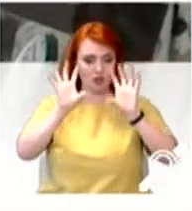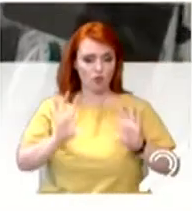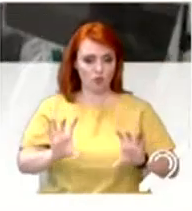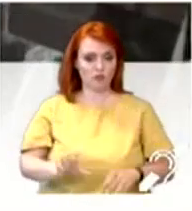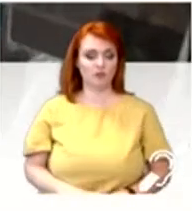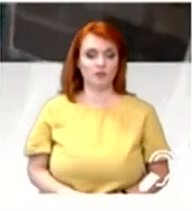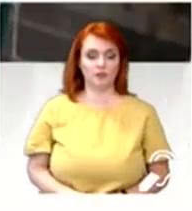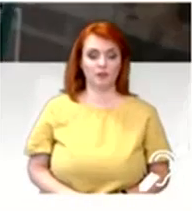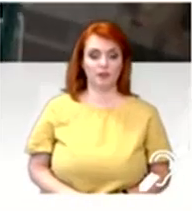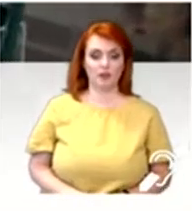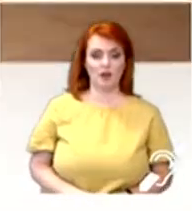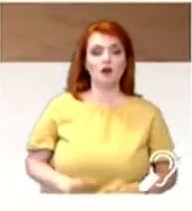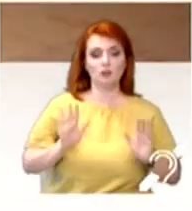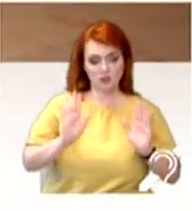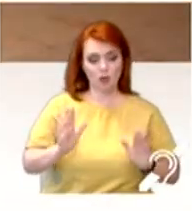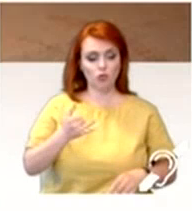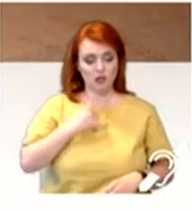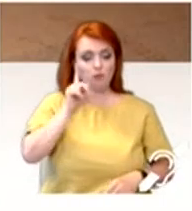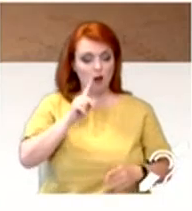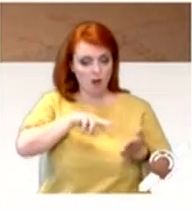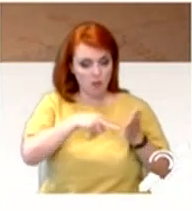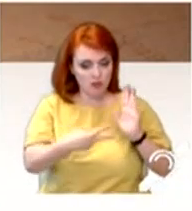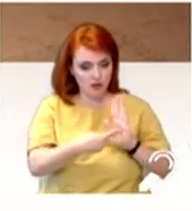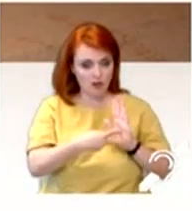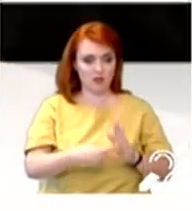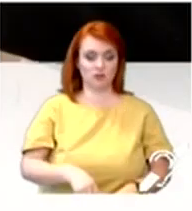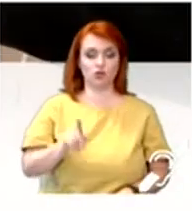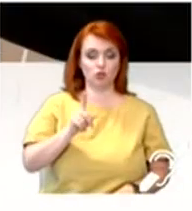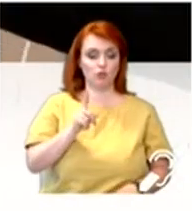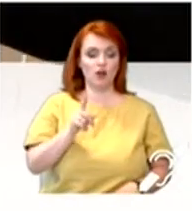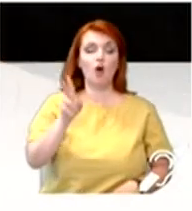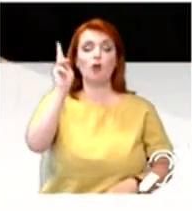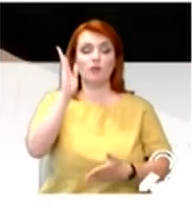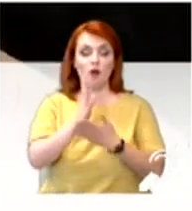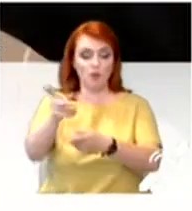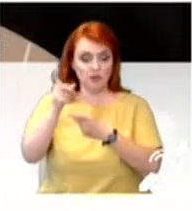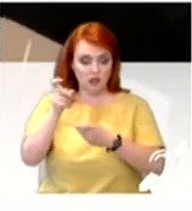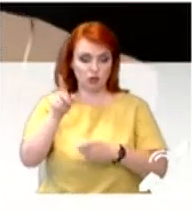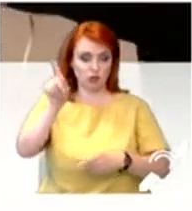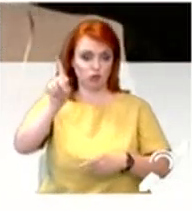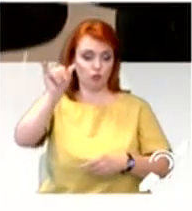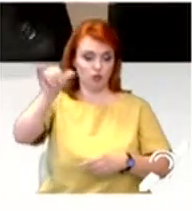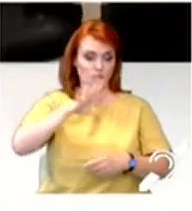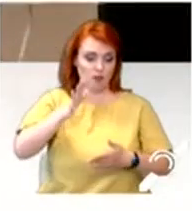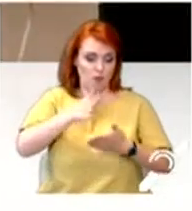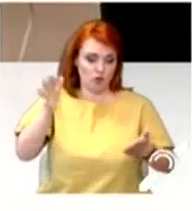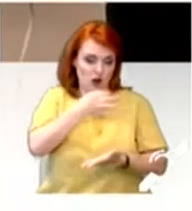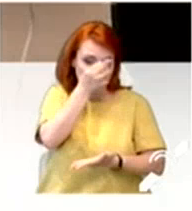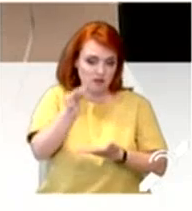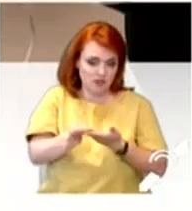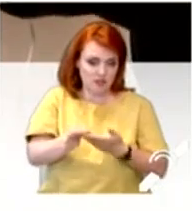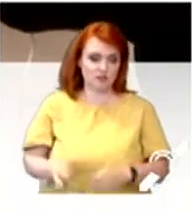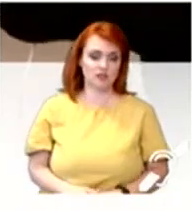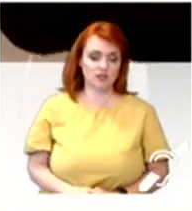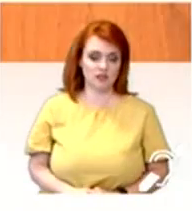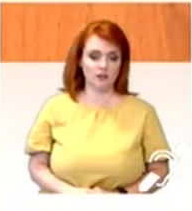penală, cel puțin asta ne propunem, ca să fie completată cu răspundere și pentru deținătorii de astfel de arme. Fiecare deținător de